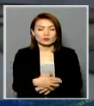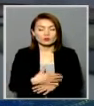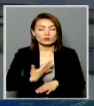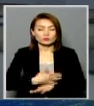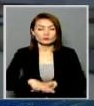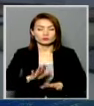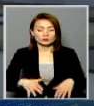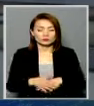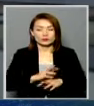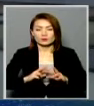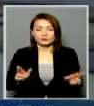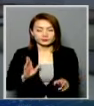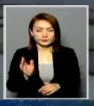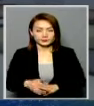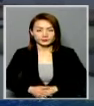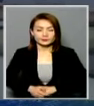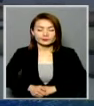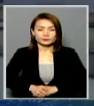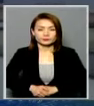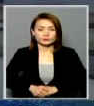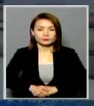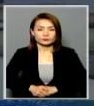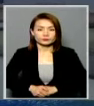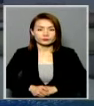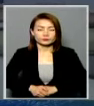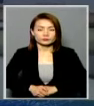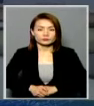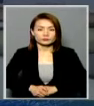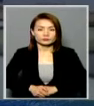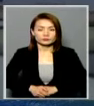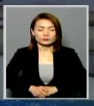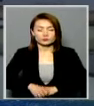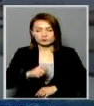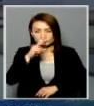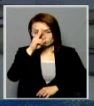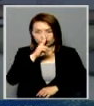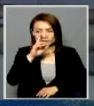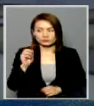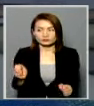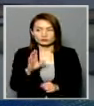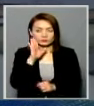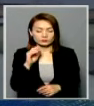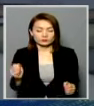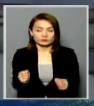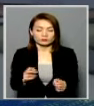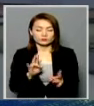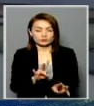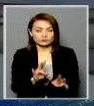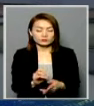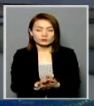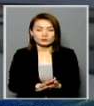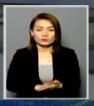жасайтын. Мысалы, біз балықтармен жұмыс жасар алдында оларды 2 ай 3 айға дейін салқын суда ұстаймыз. Сол